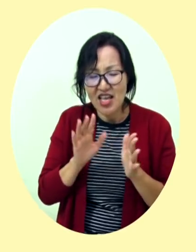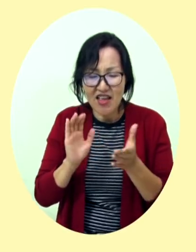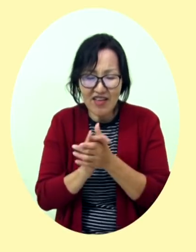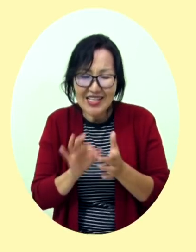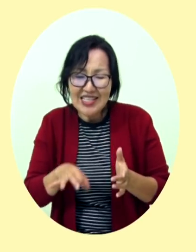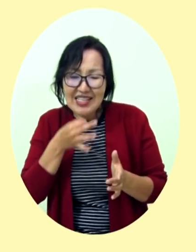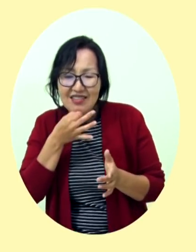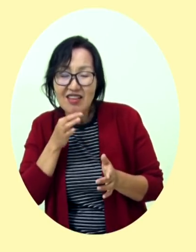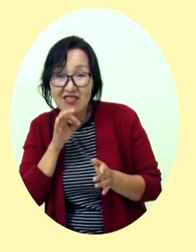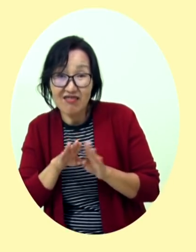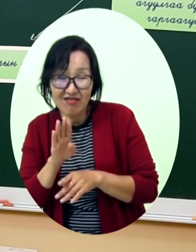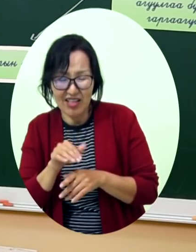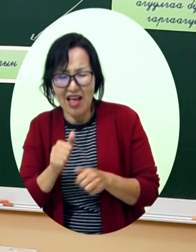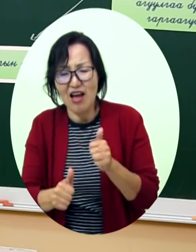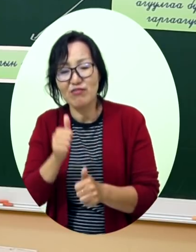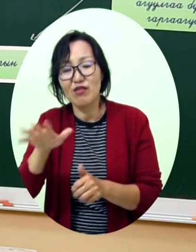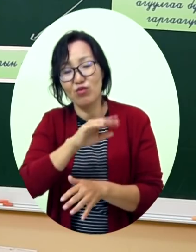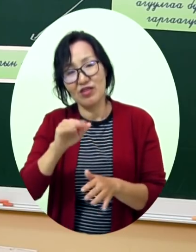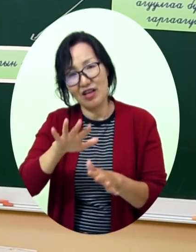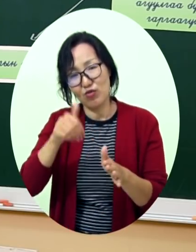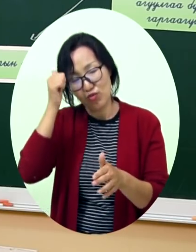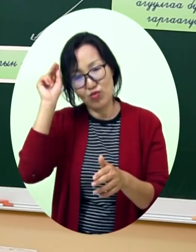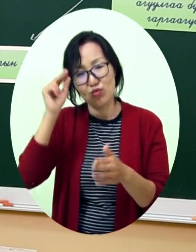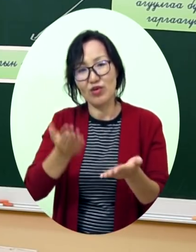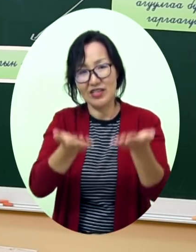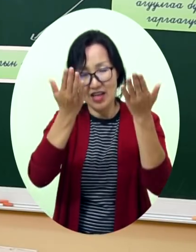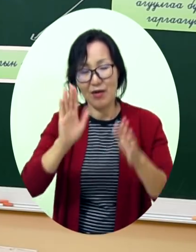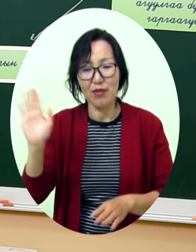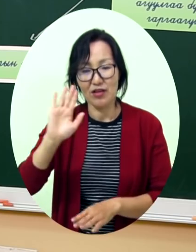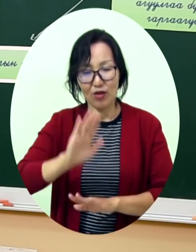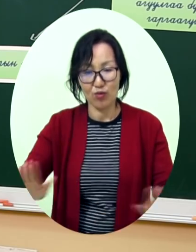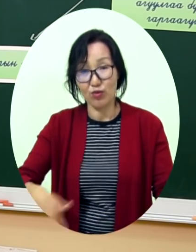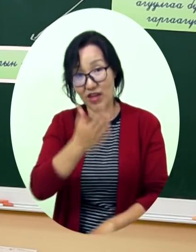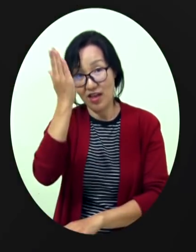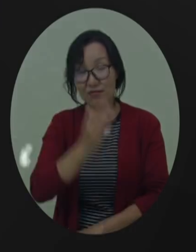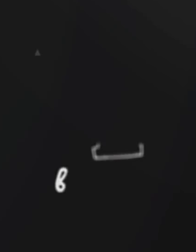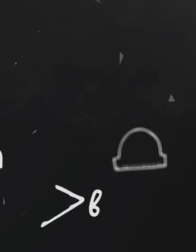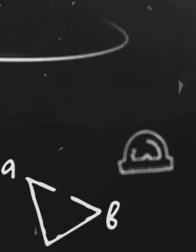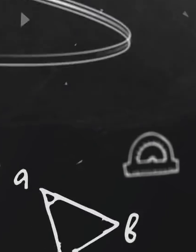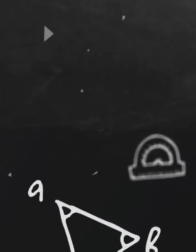үгийг санаж хүүхдүүд та бүхэн амжилттай суралцаарай. Баяртай хүүхдүүдээ.